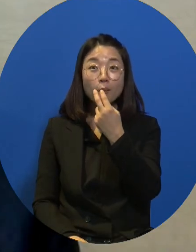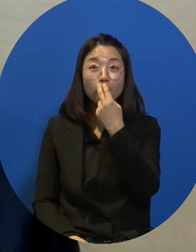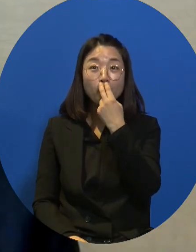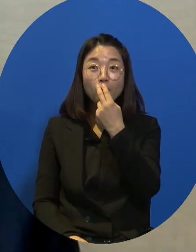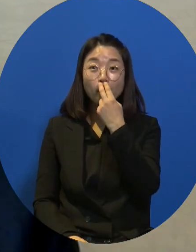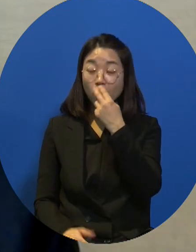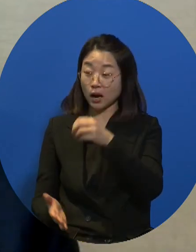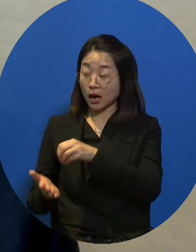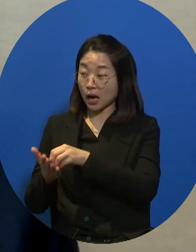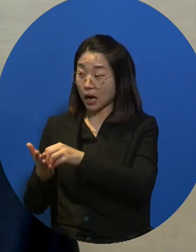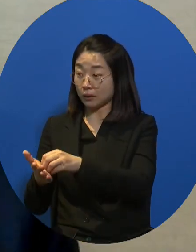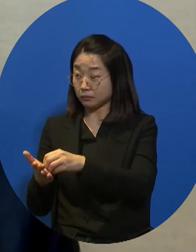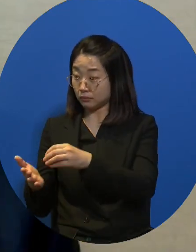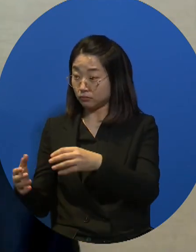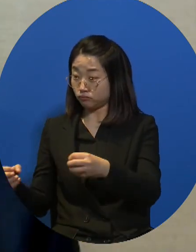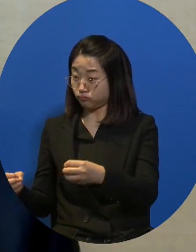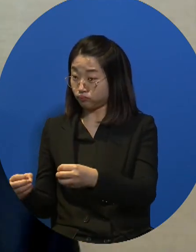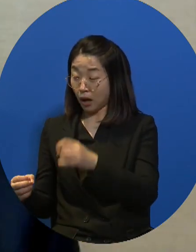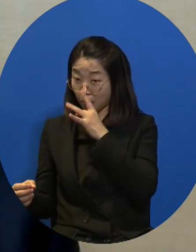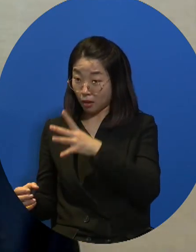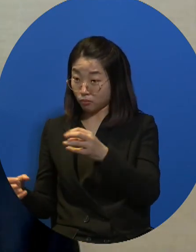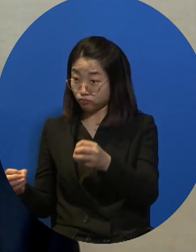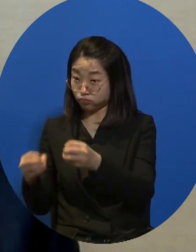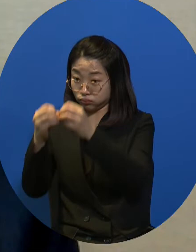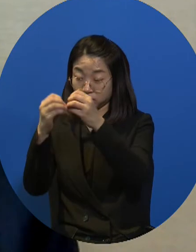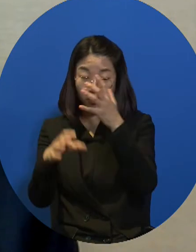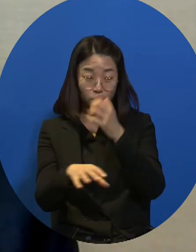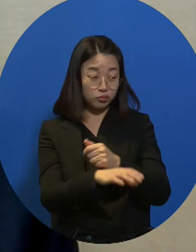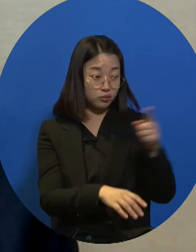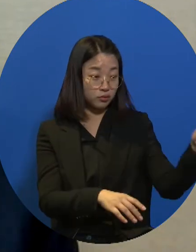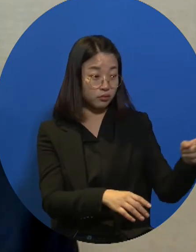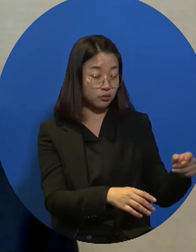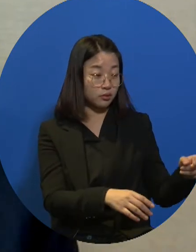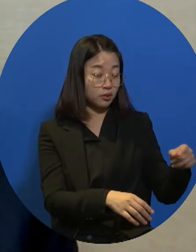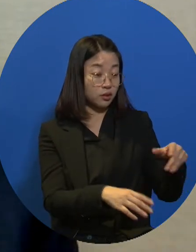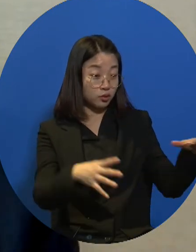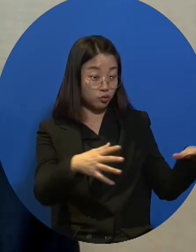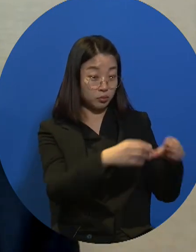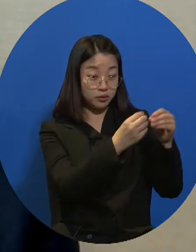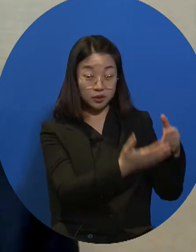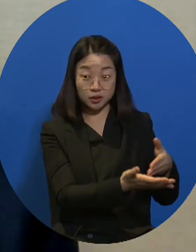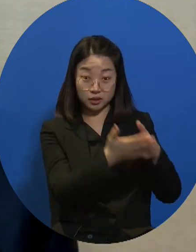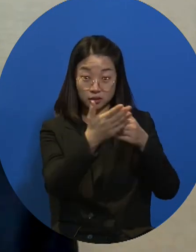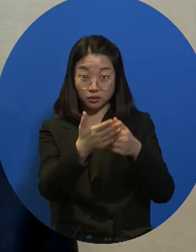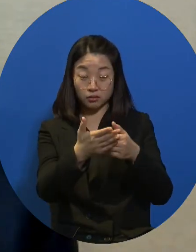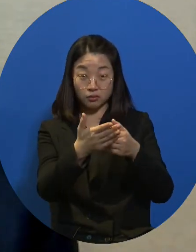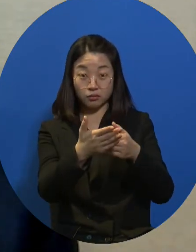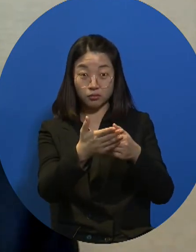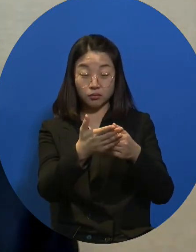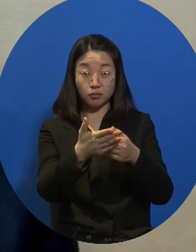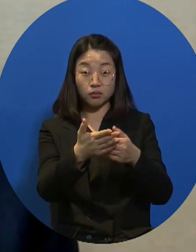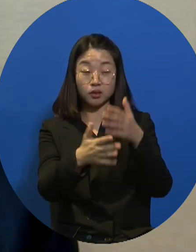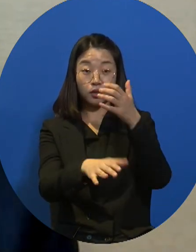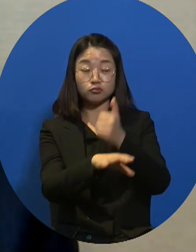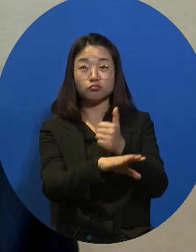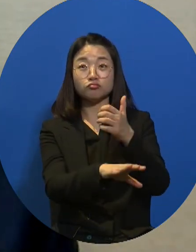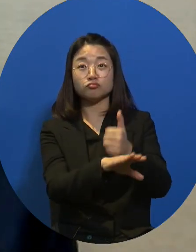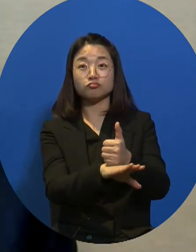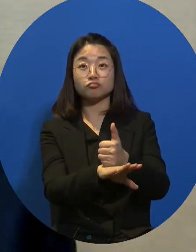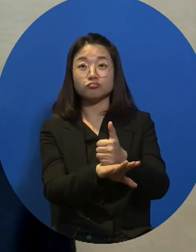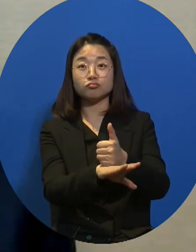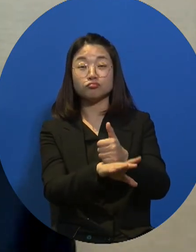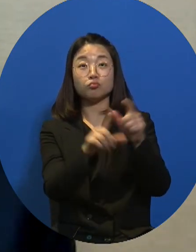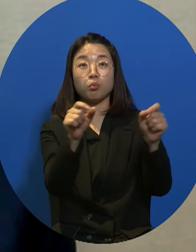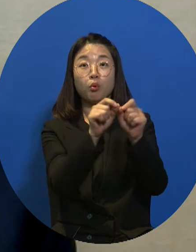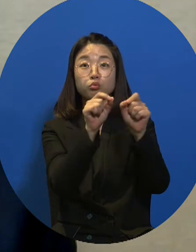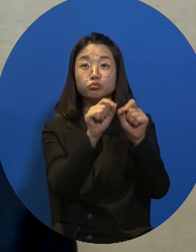조항과 충돌한다는 이유로 비준이 유보됐습니다. 그리고 개인 진정 제도와 이 직권조사